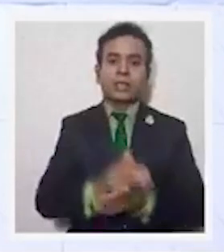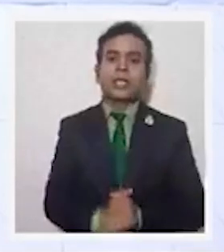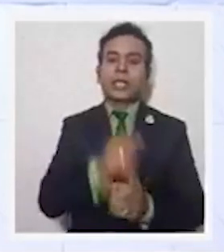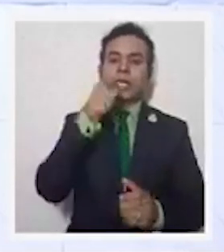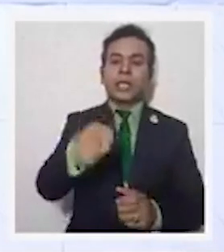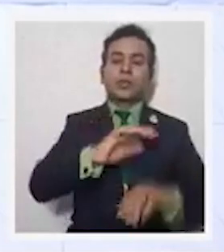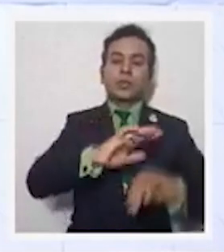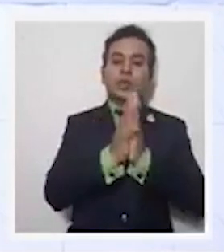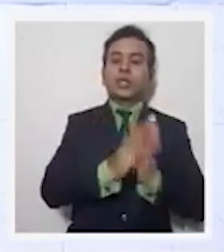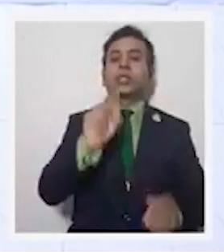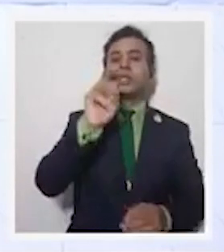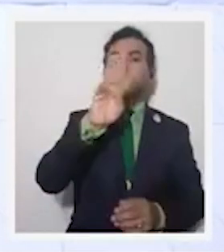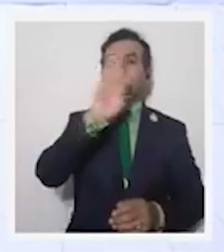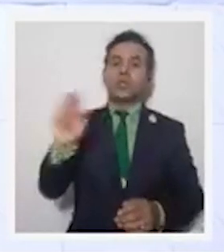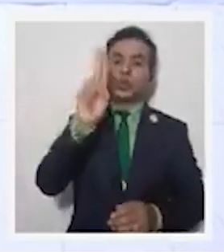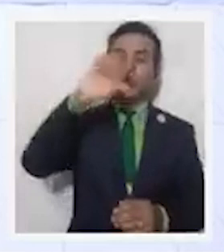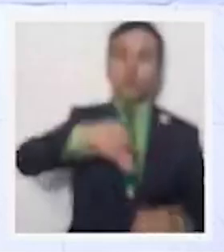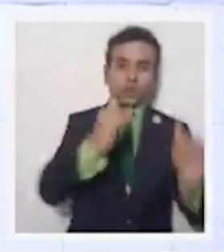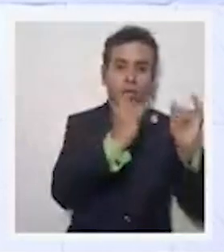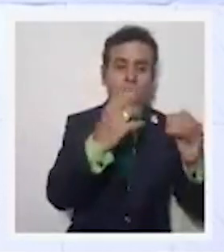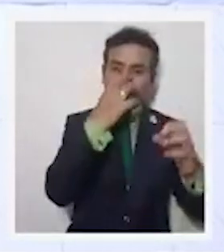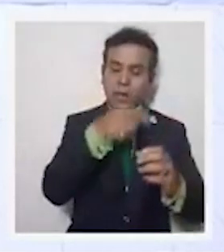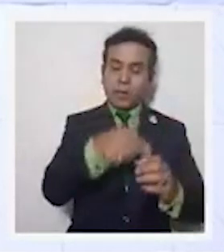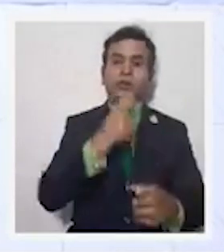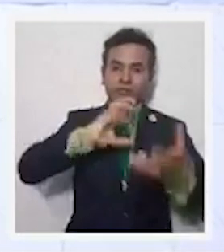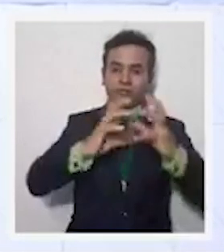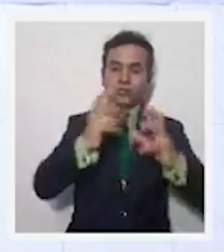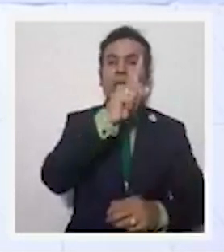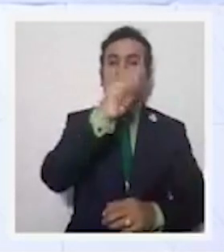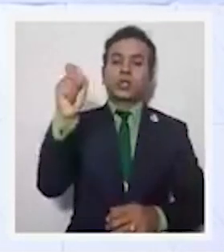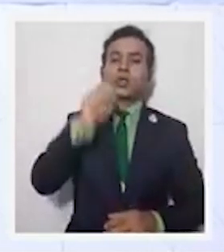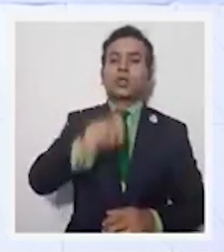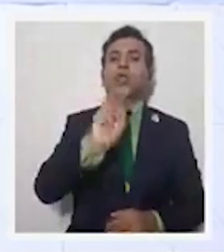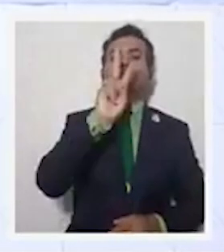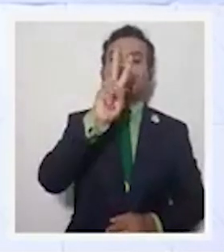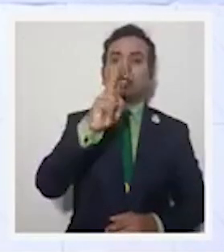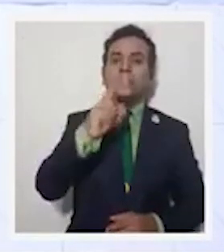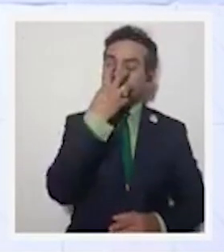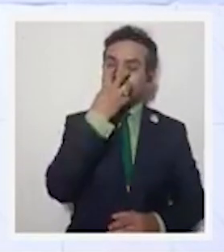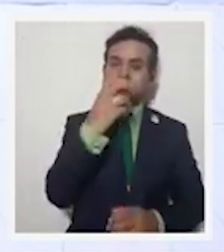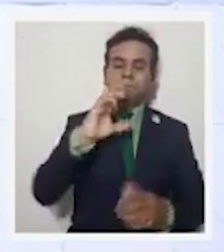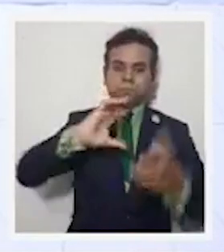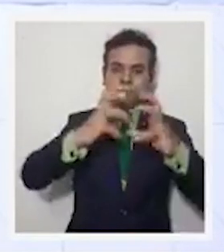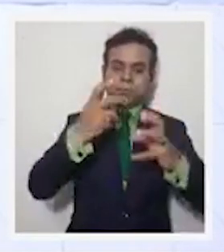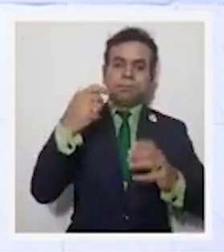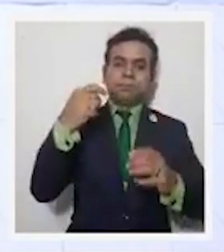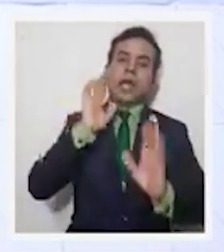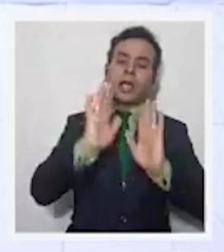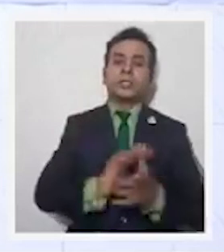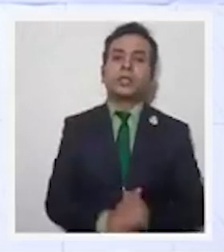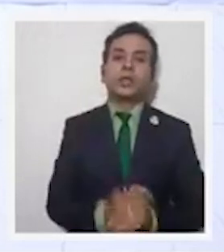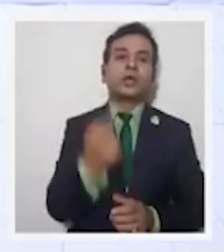8594টি এবং সকল হাসপাতালের মধ্যেই আমাদের আইসিইউ বেড আছে 329টি এবং ডায়ালাইসিস ইউনিট আছে 102টি।